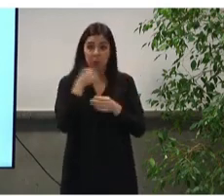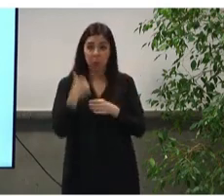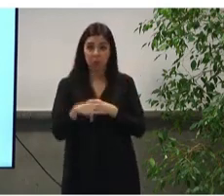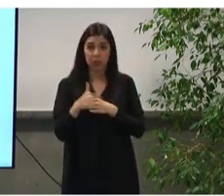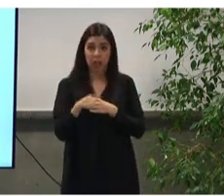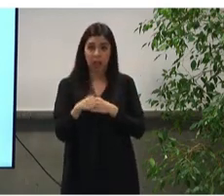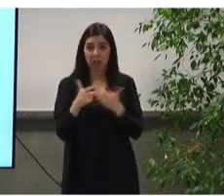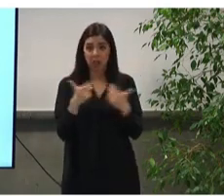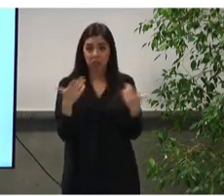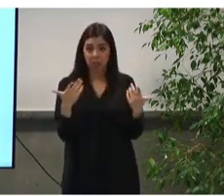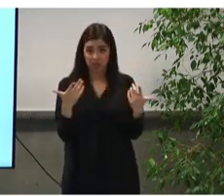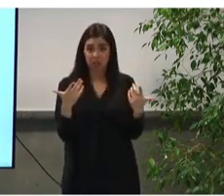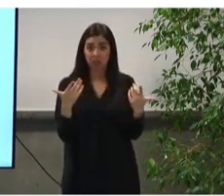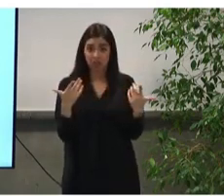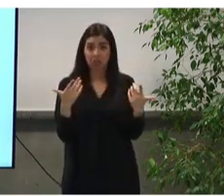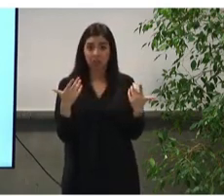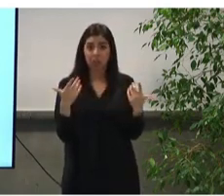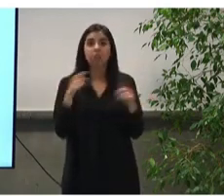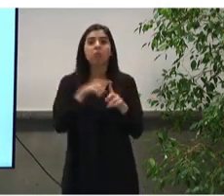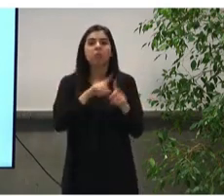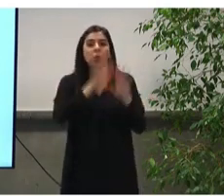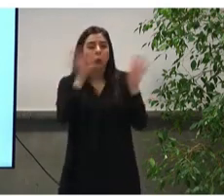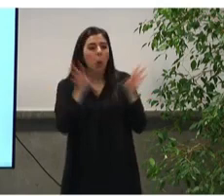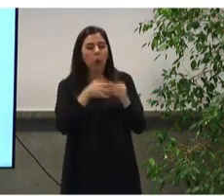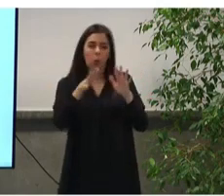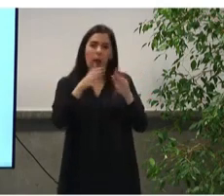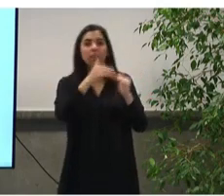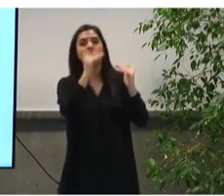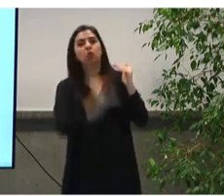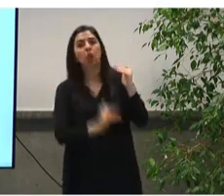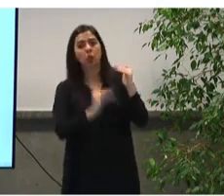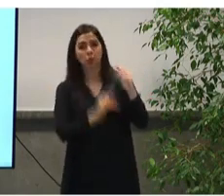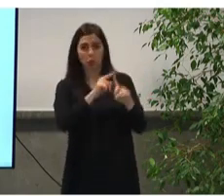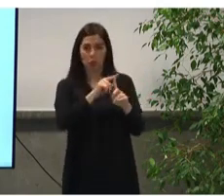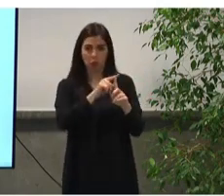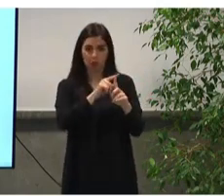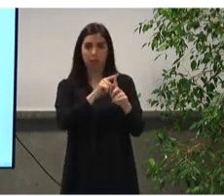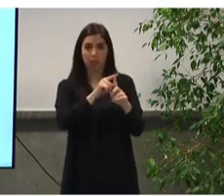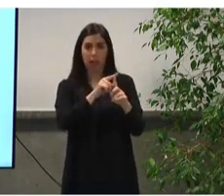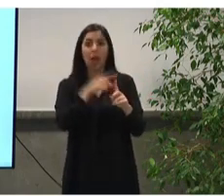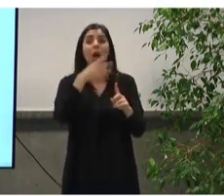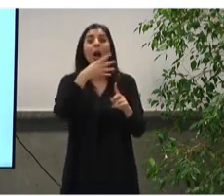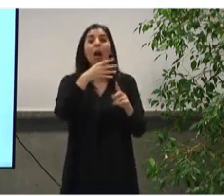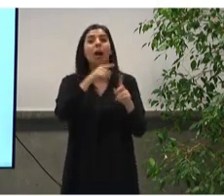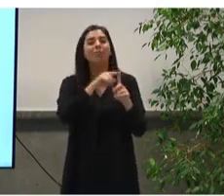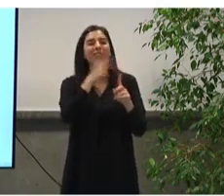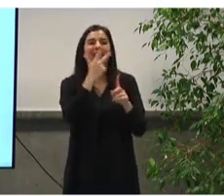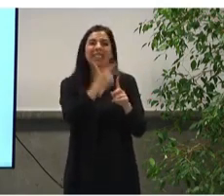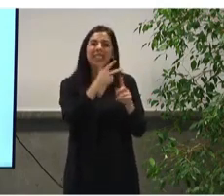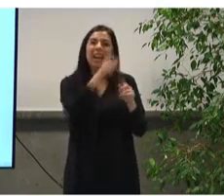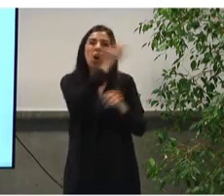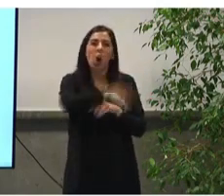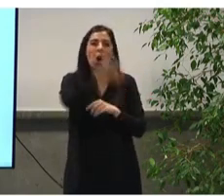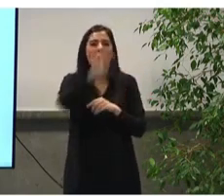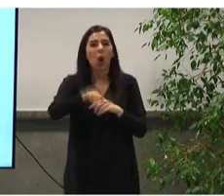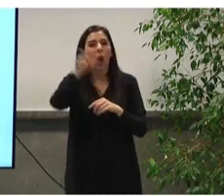è tutto o quasi di nuovo sotto soglia. C'è il Molise che, allora le tre colonne sono il valore medio della